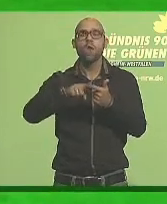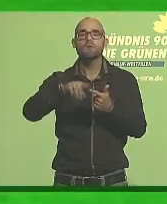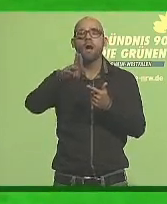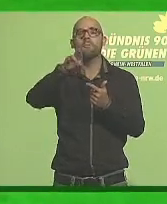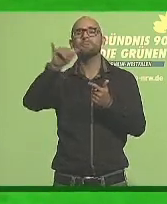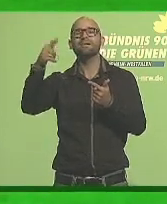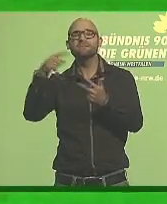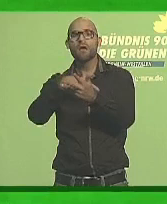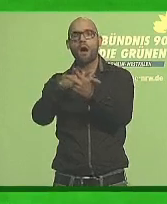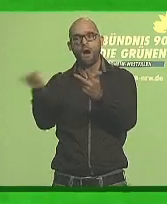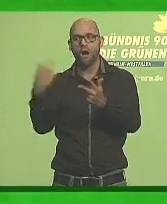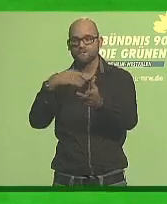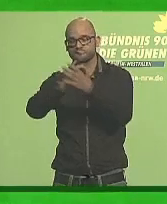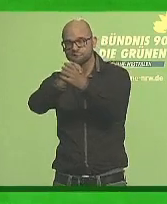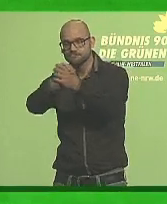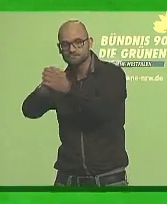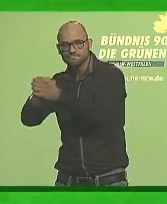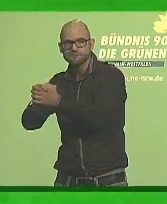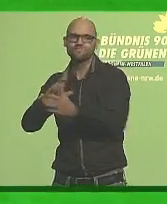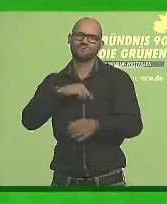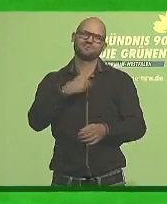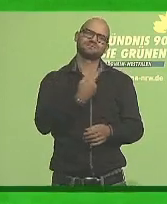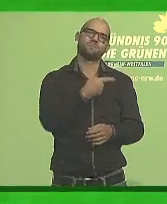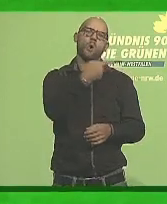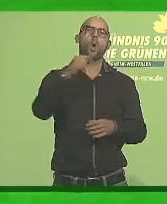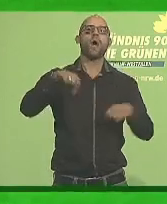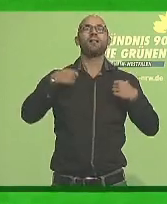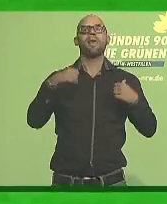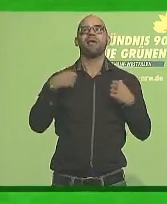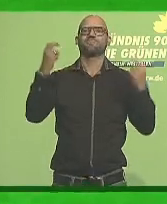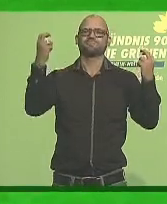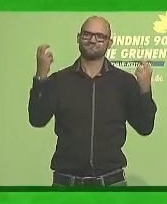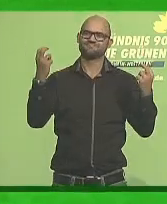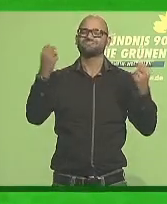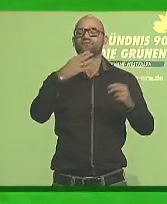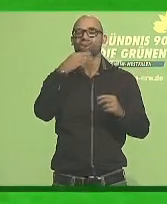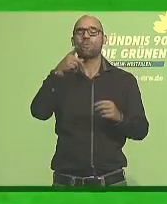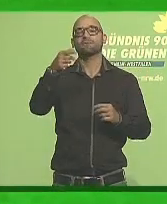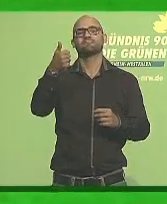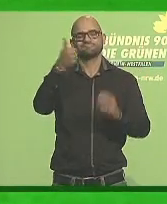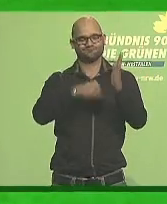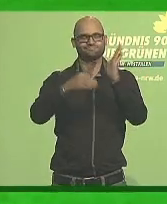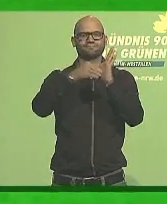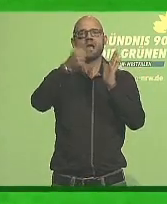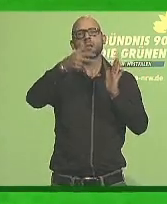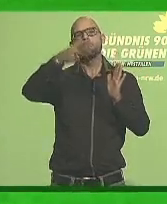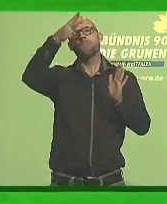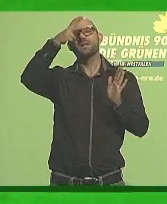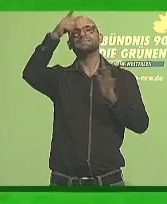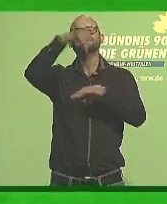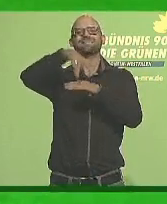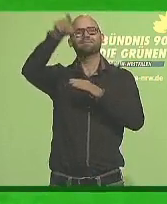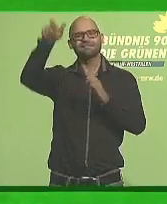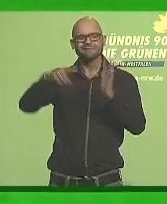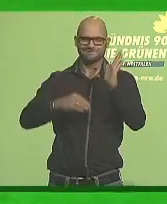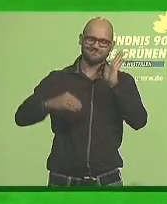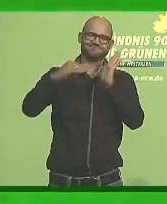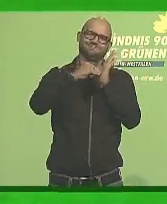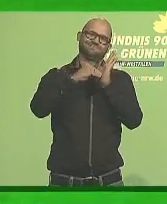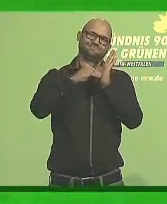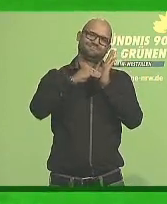mich besonders auch als Gorlebenerin, dass ihr eine Polizistin auf eure Liste gewählt habt, weil auch